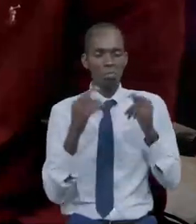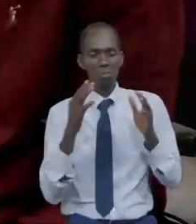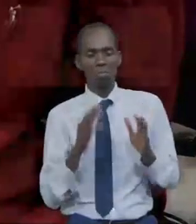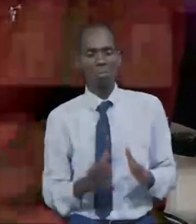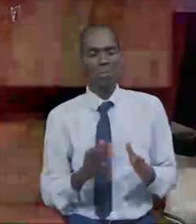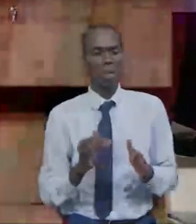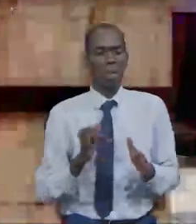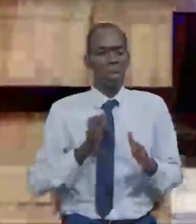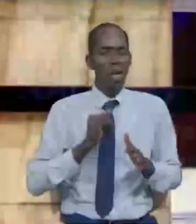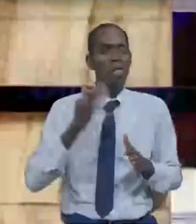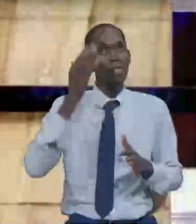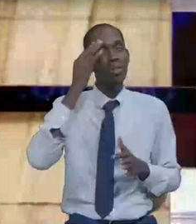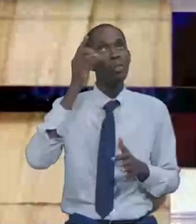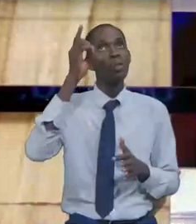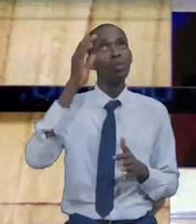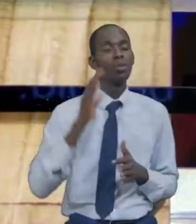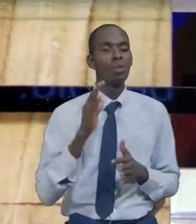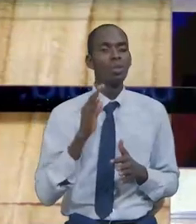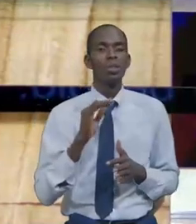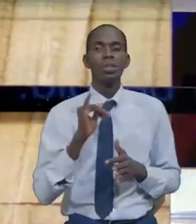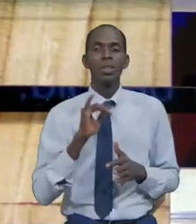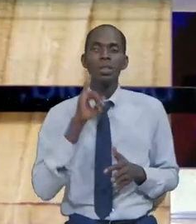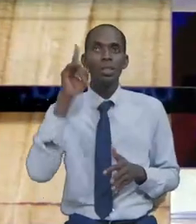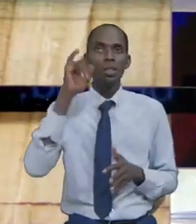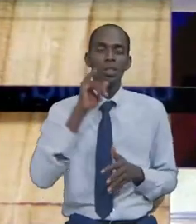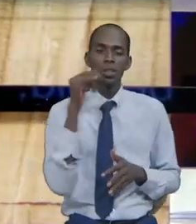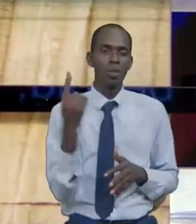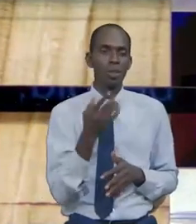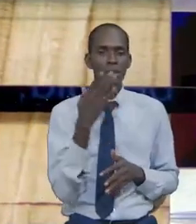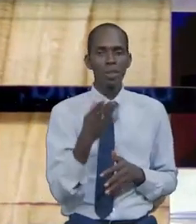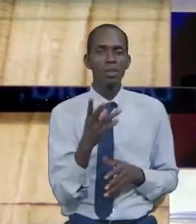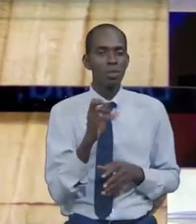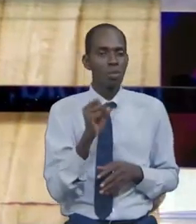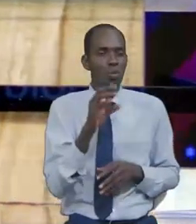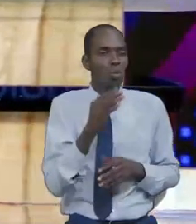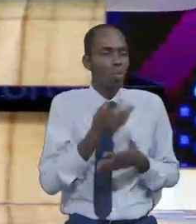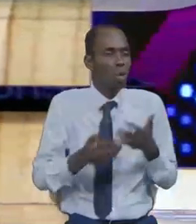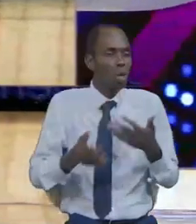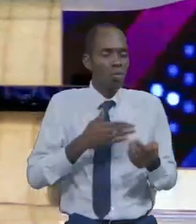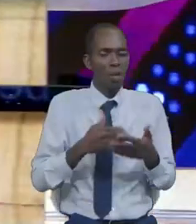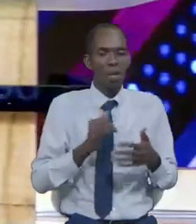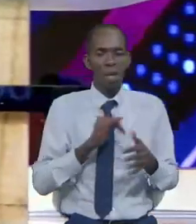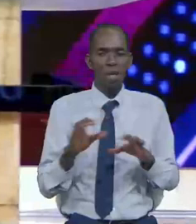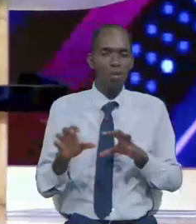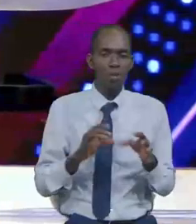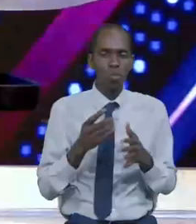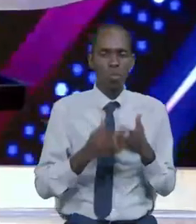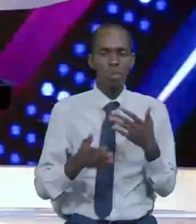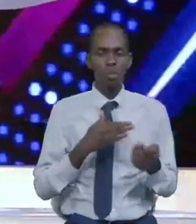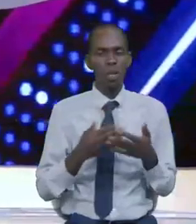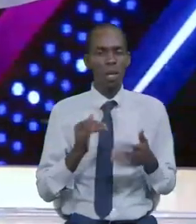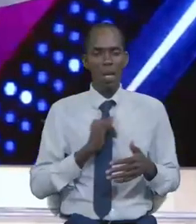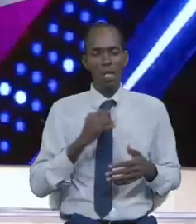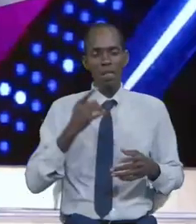je sais que Dieu est toujours là. Donc, quel que soit ce que je fais, quel que soit ce que je dis, quel que soit ce